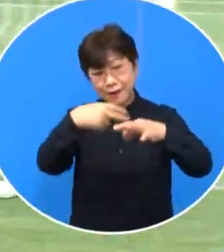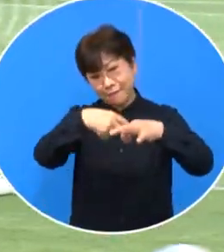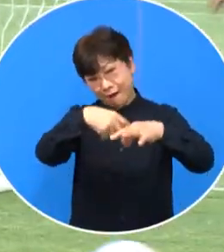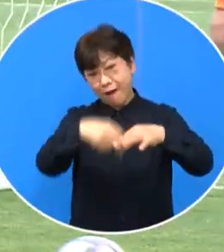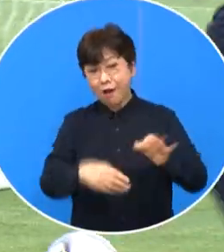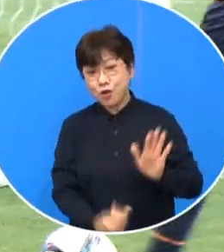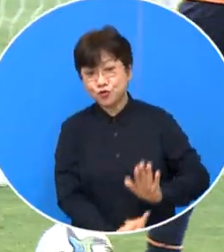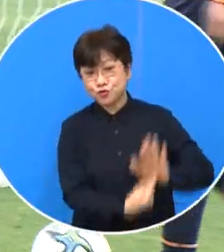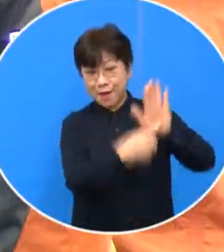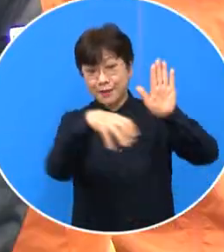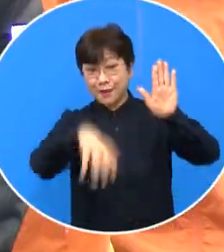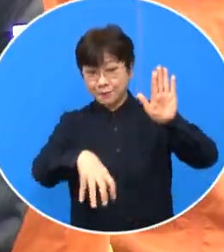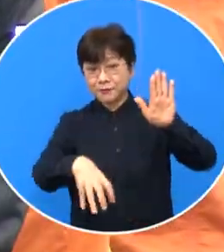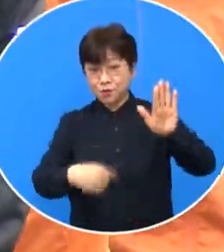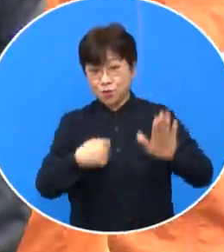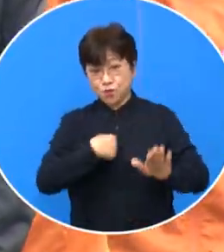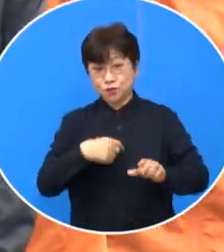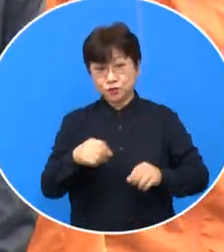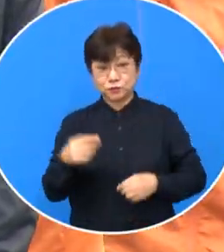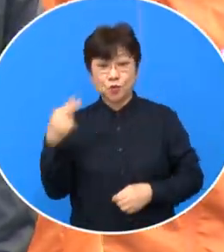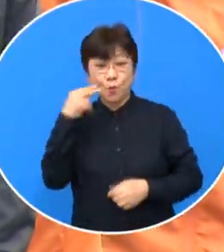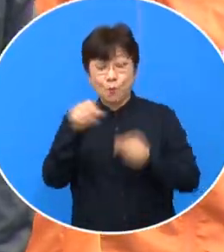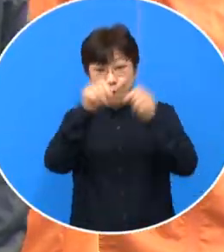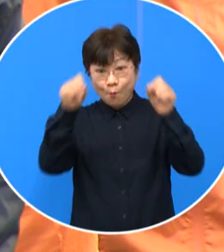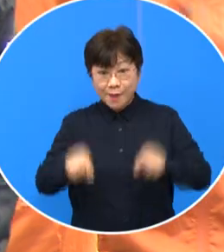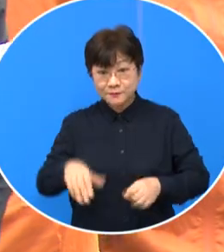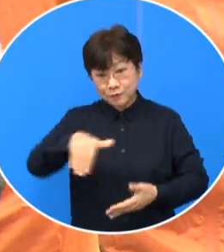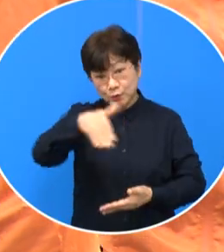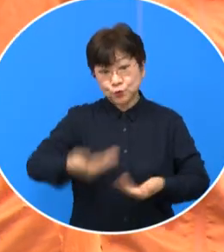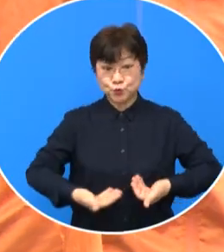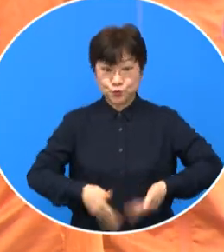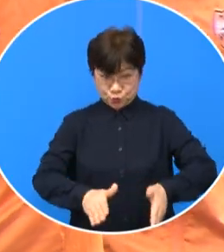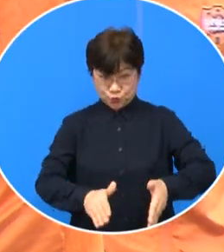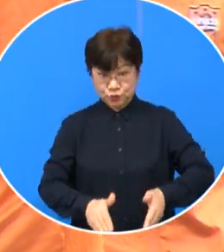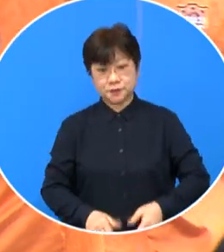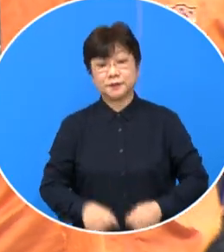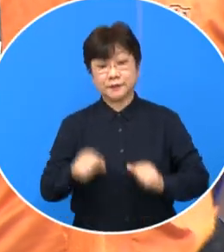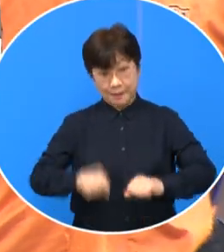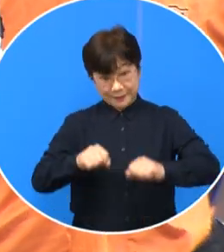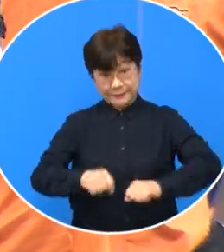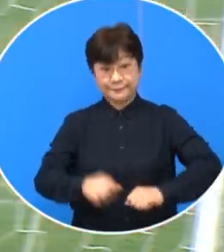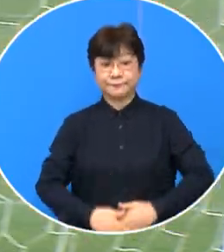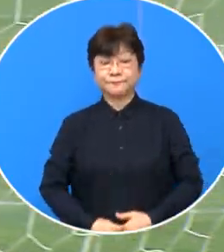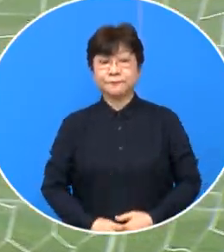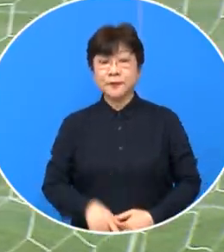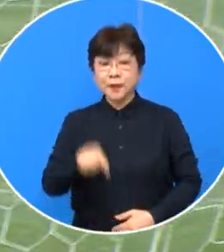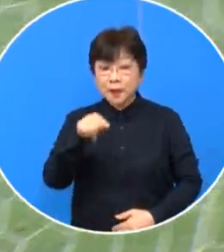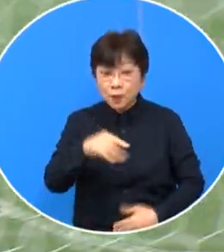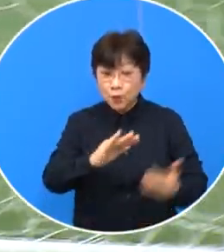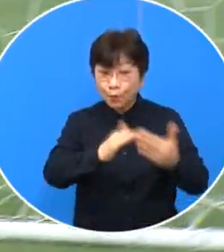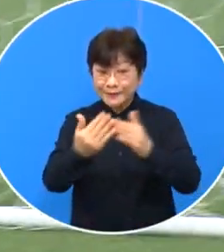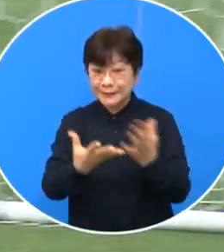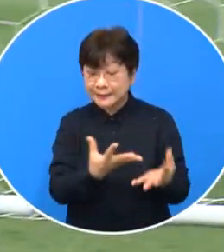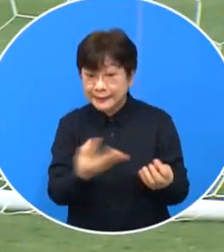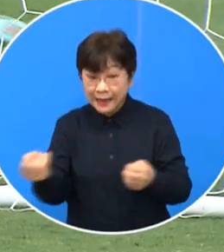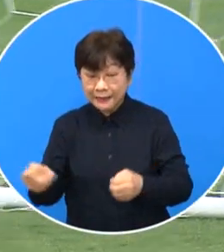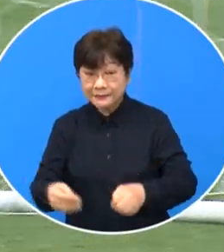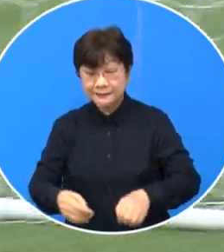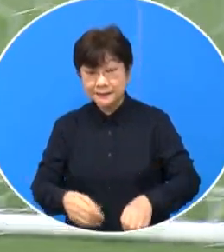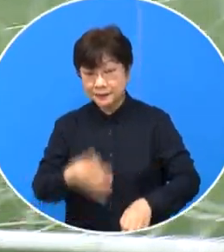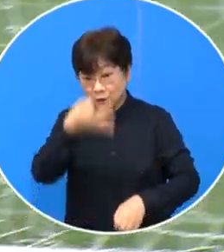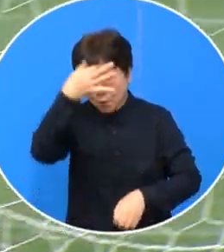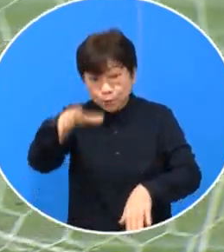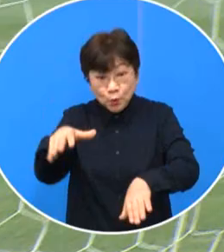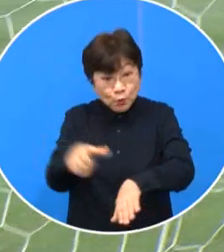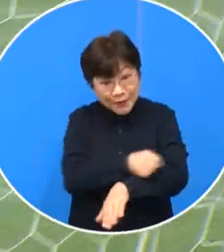っていう感じはありますし、うちの松岡なんかも九州出身でやってるので、そういうことを考えてもこの町から、ね、さっきも子供いましたけど、これ